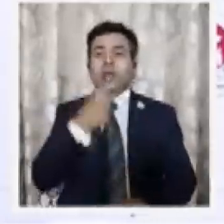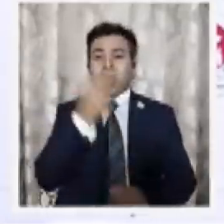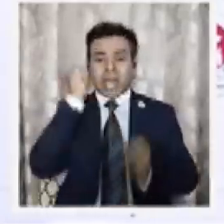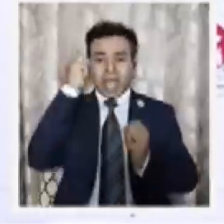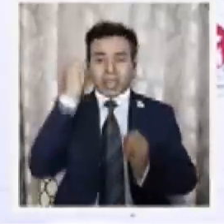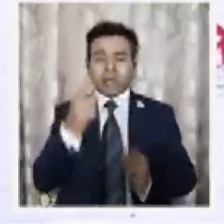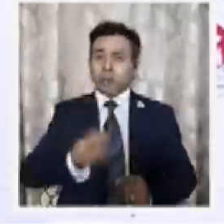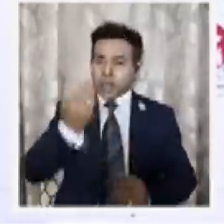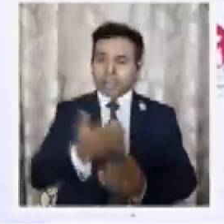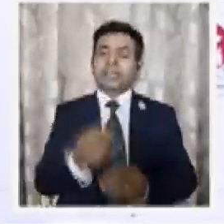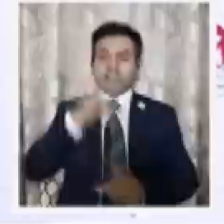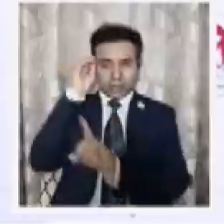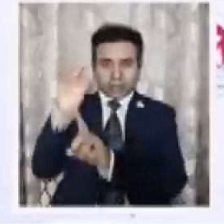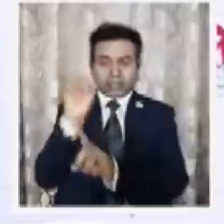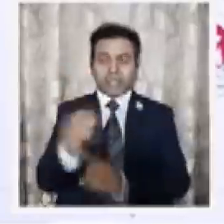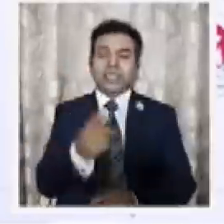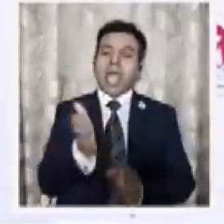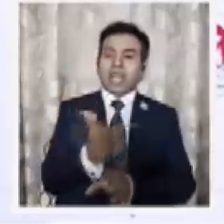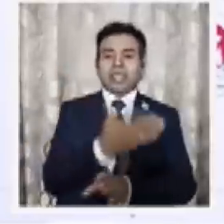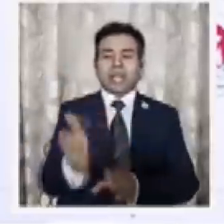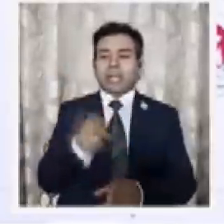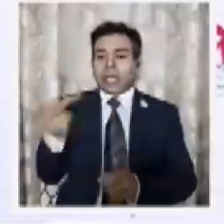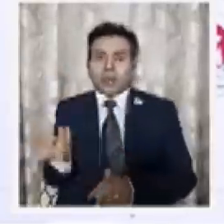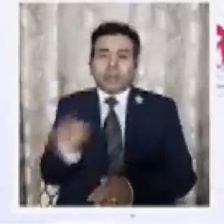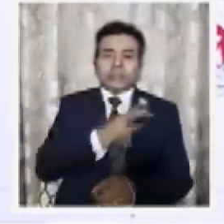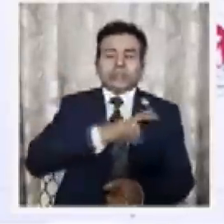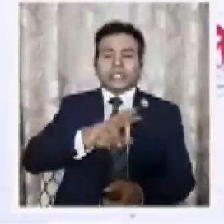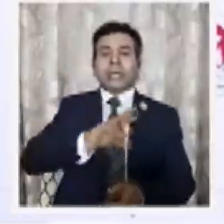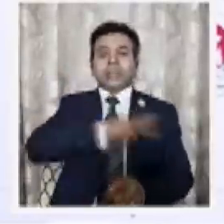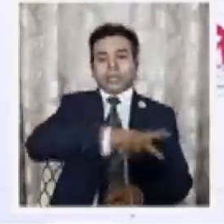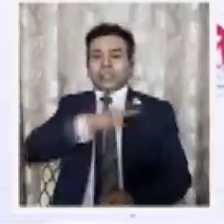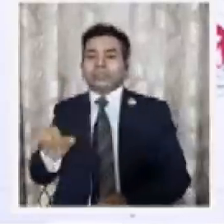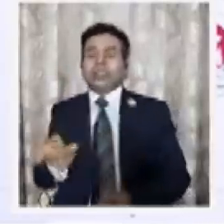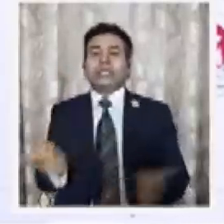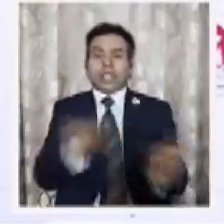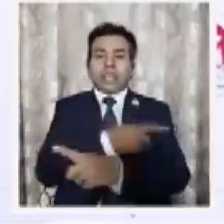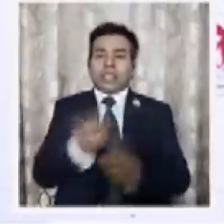মেডিসিনের রোগীকে সার্জারি বা গাইনি আইসিইউতে দেওয়া যায় না।